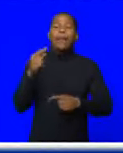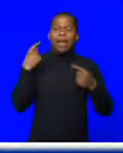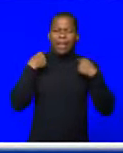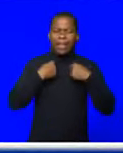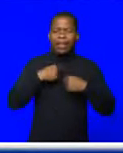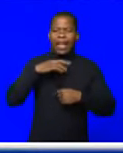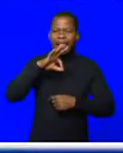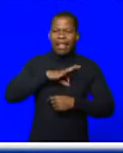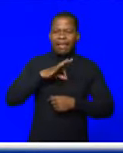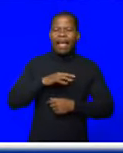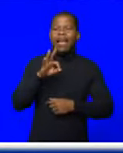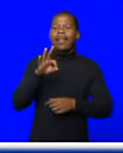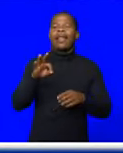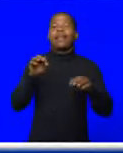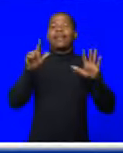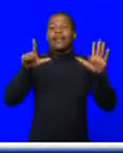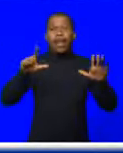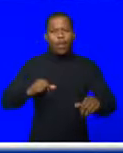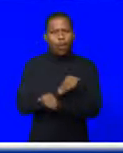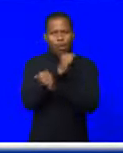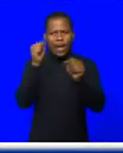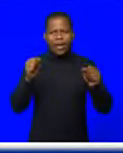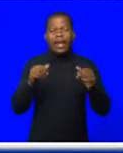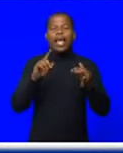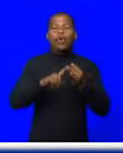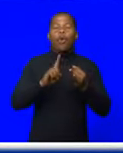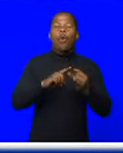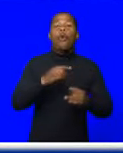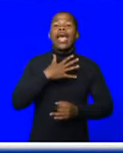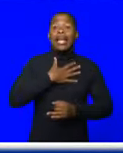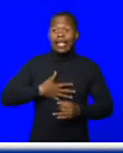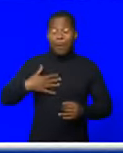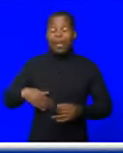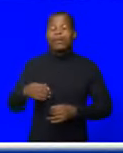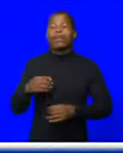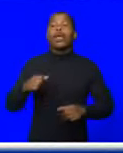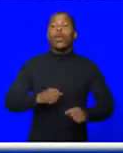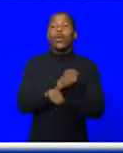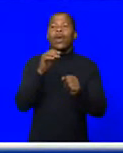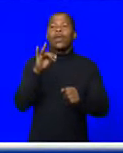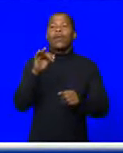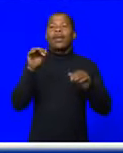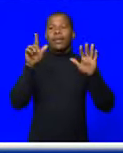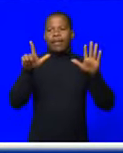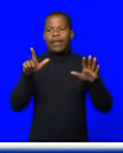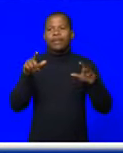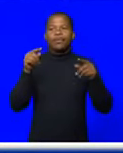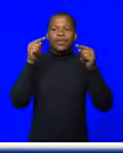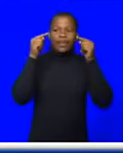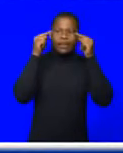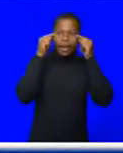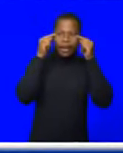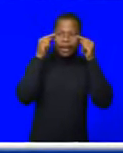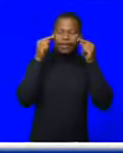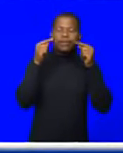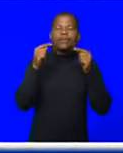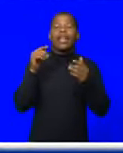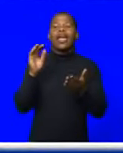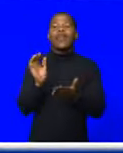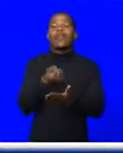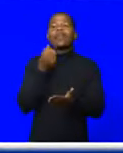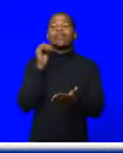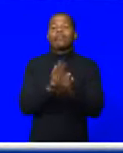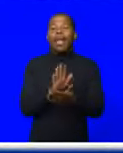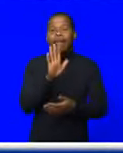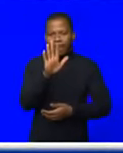leting 37. Lilandzelwe live leGermany lilithole leting 27 kanti iShayina yona lebeyidlalisa le midlalo lithole leting